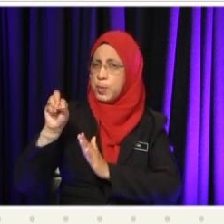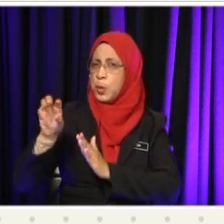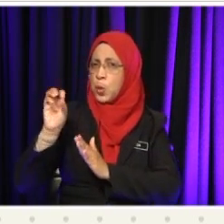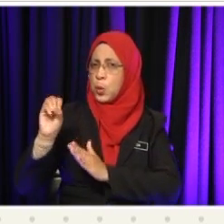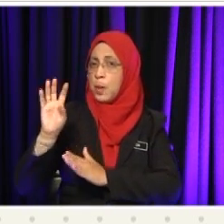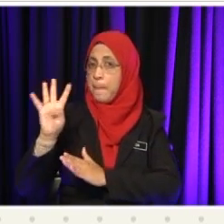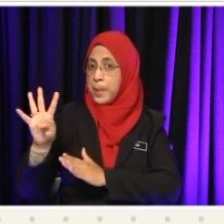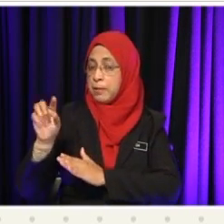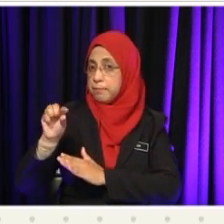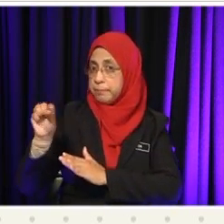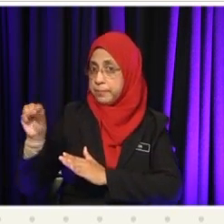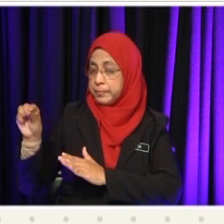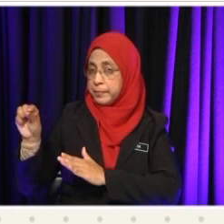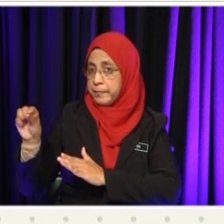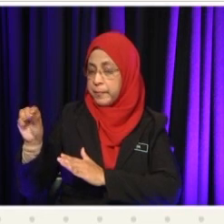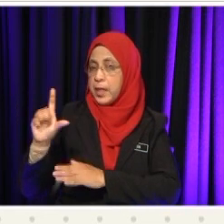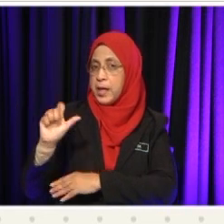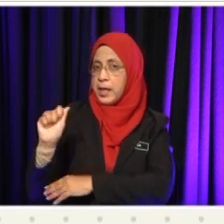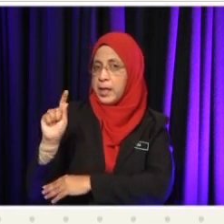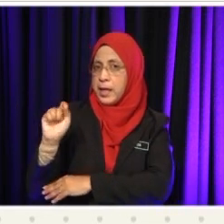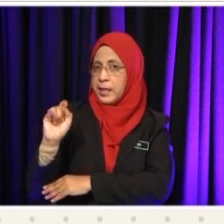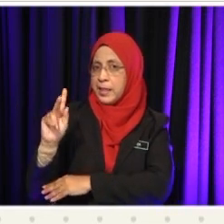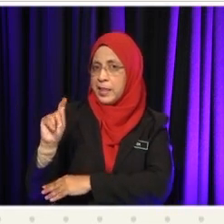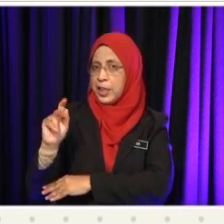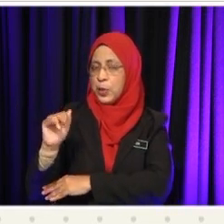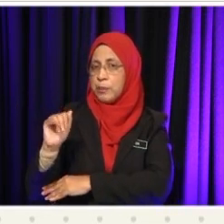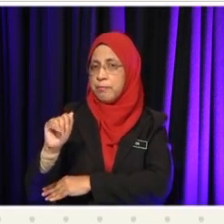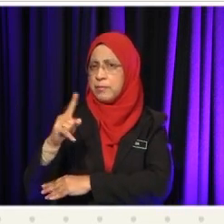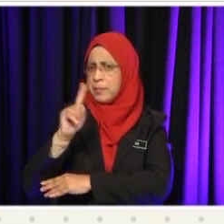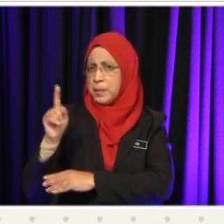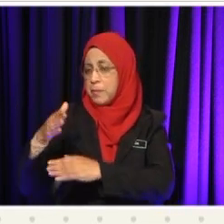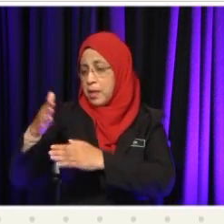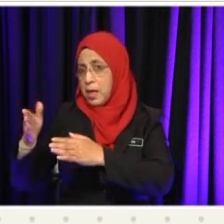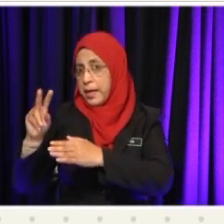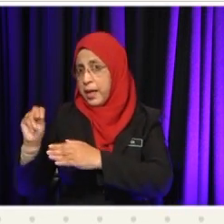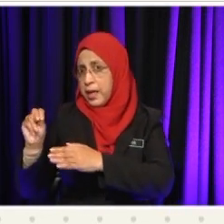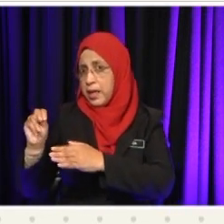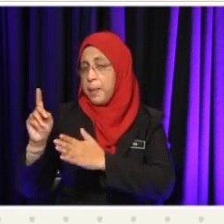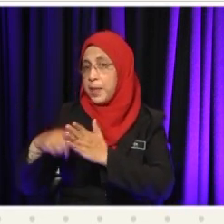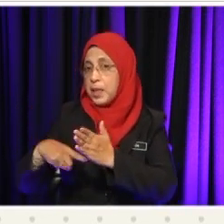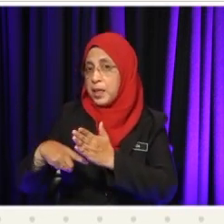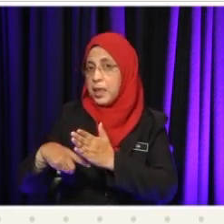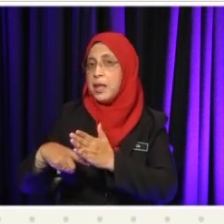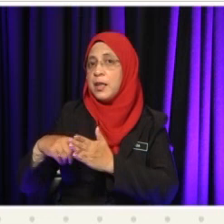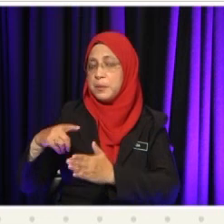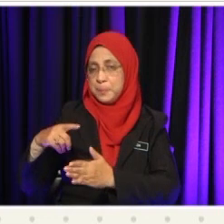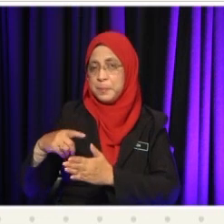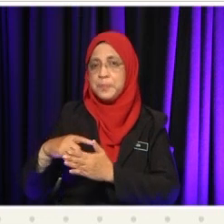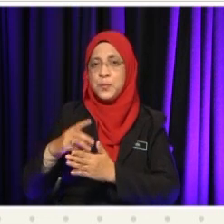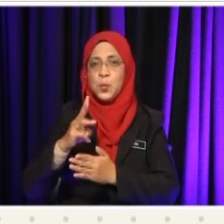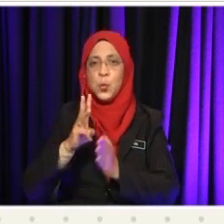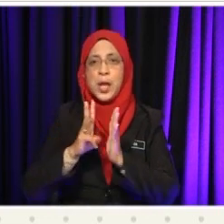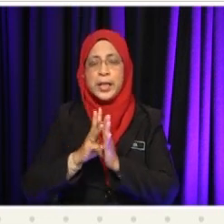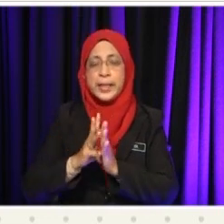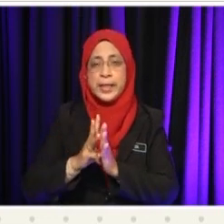saat itu adalah tetapi di belakang tuh ada simbol n nah di situ adalah mewakili